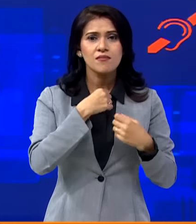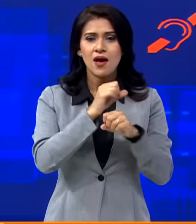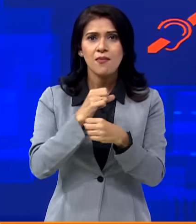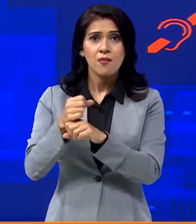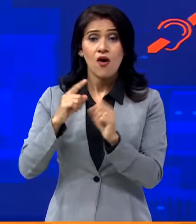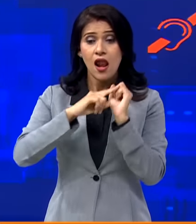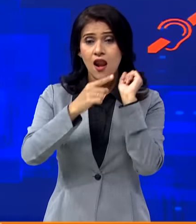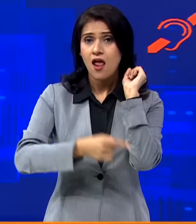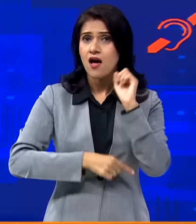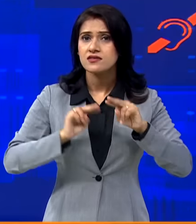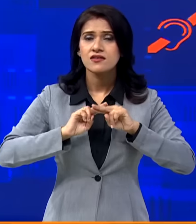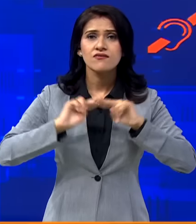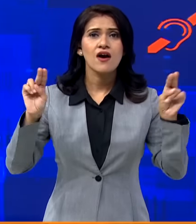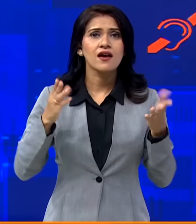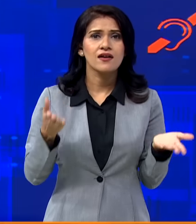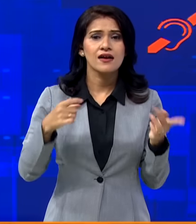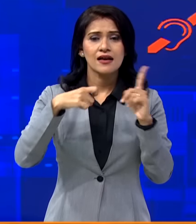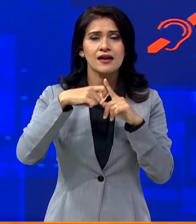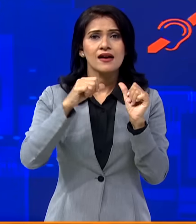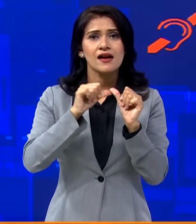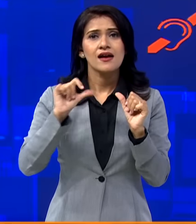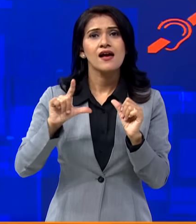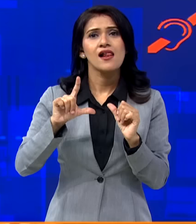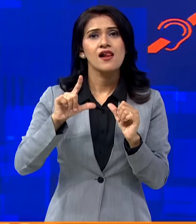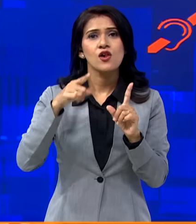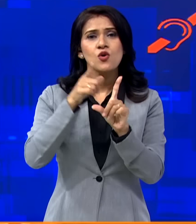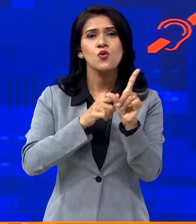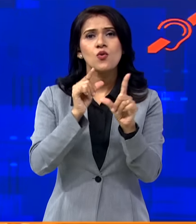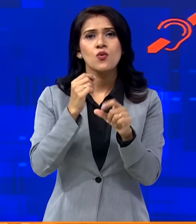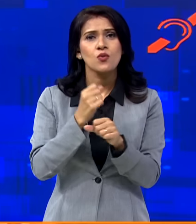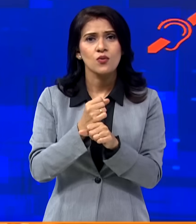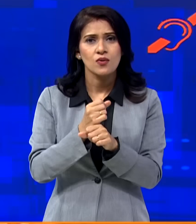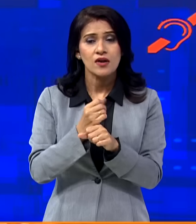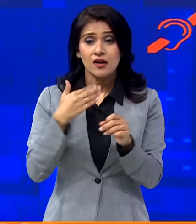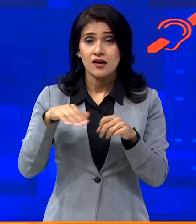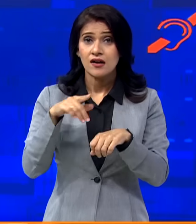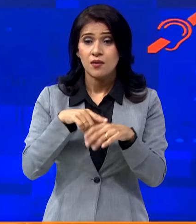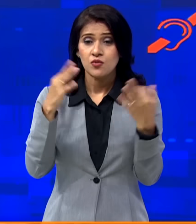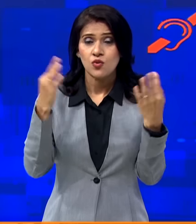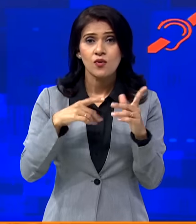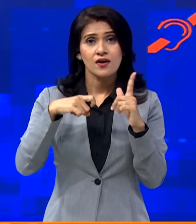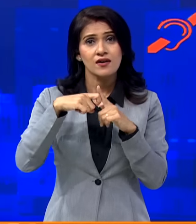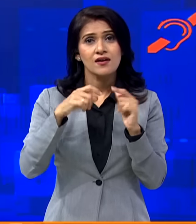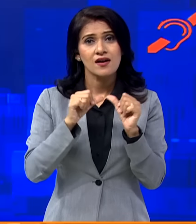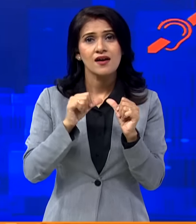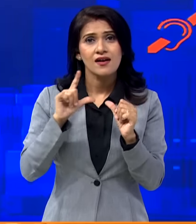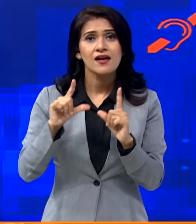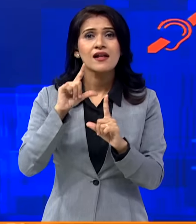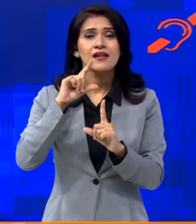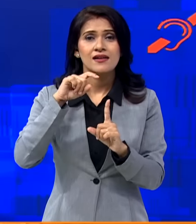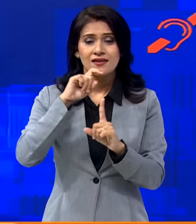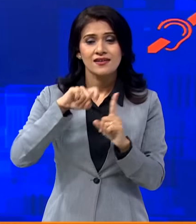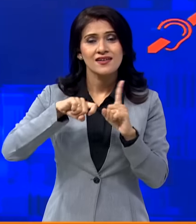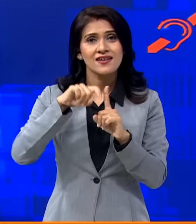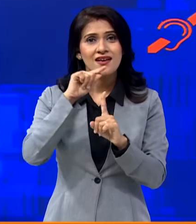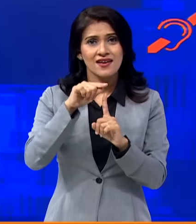अवतार लेकिन भगवान आए नहीं आपने एडवांस बुकिंग कर दी उनकी यह तो सौभाग्य है हम सबका जब